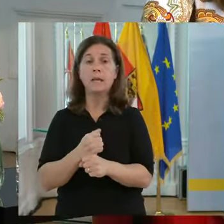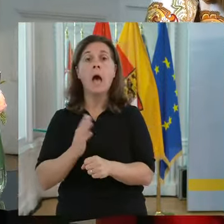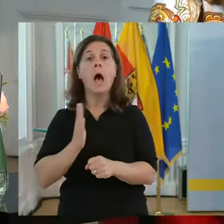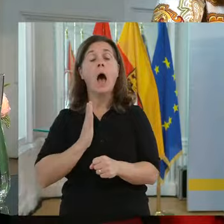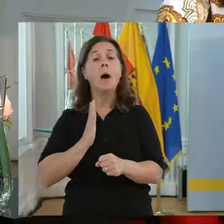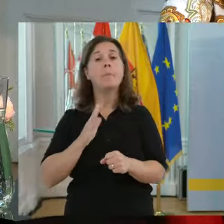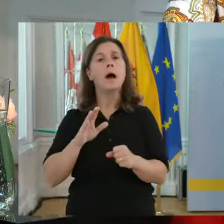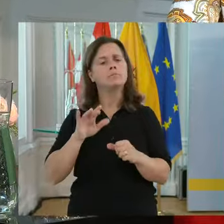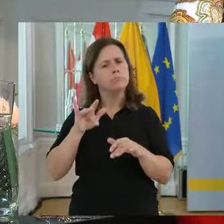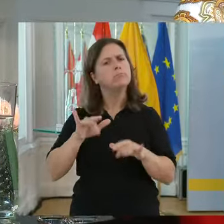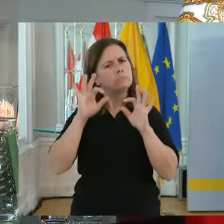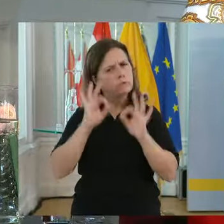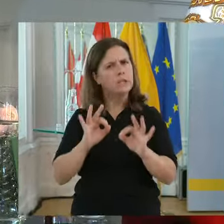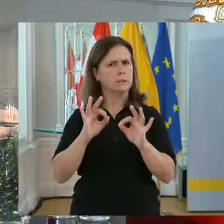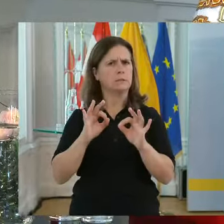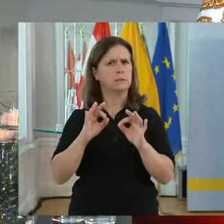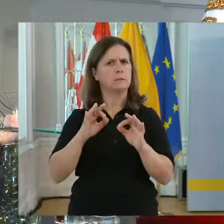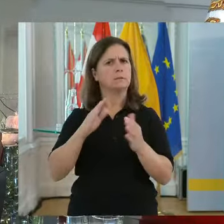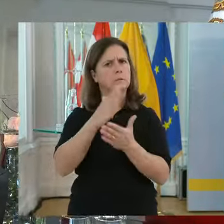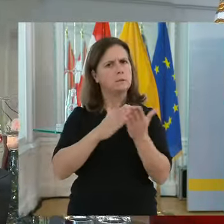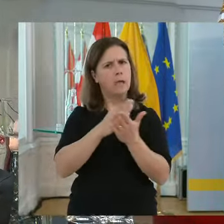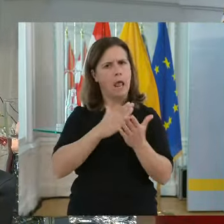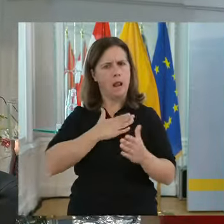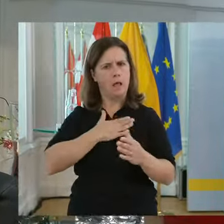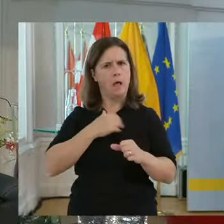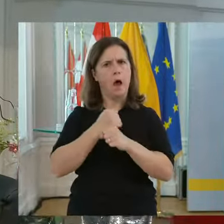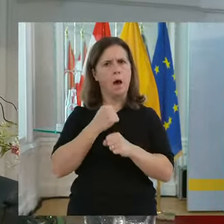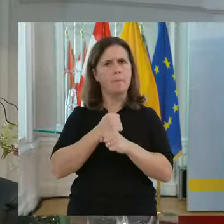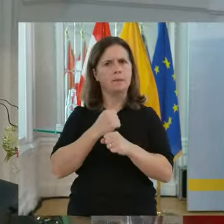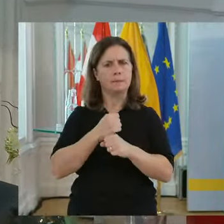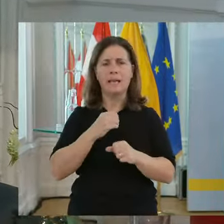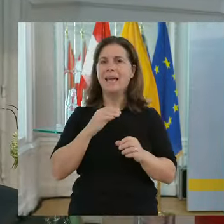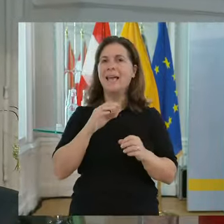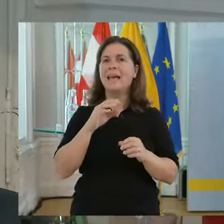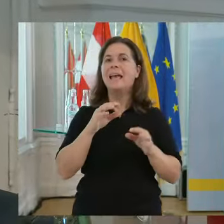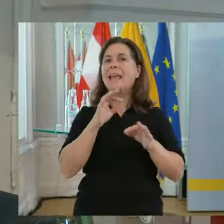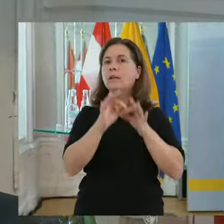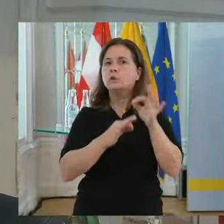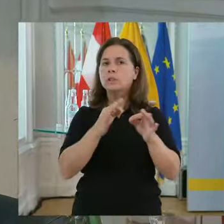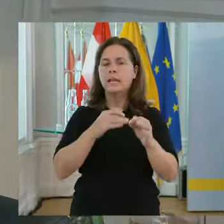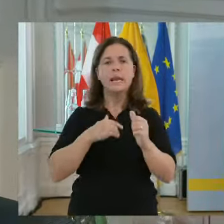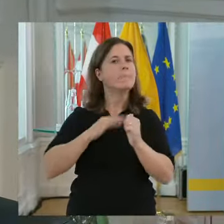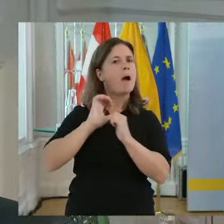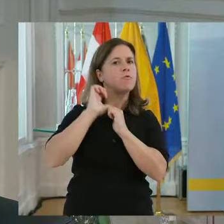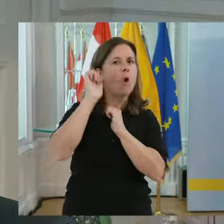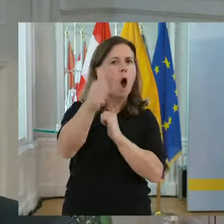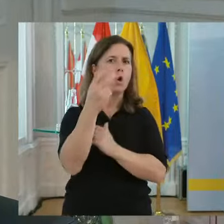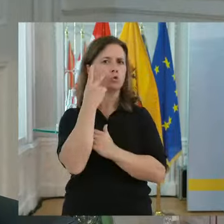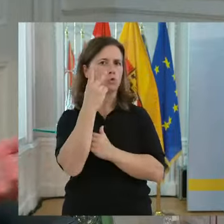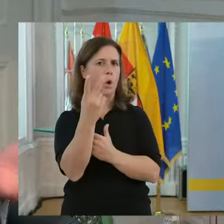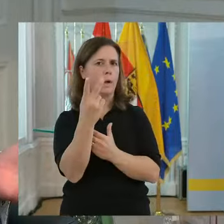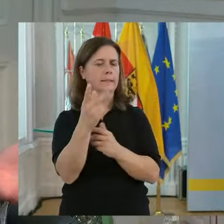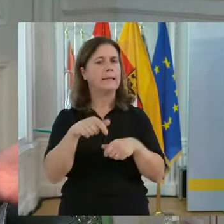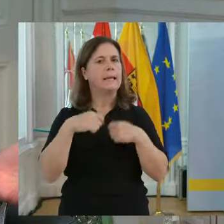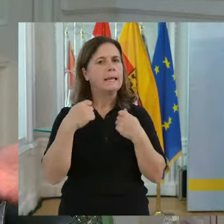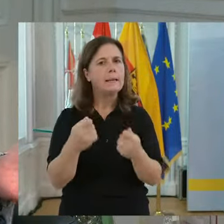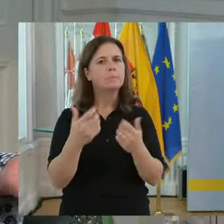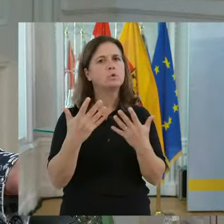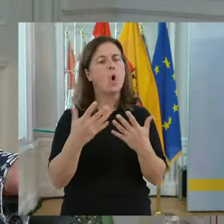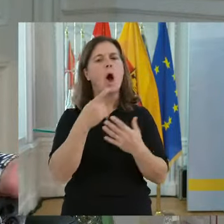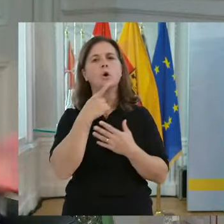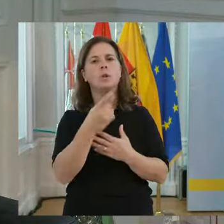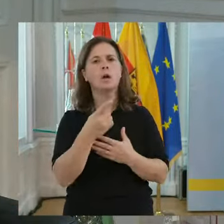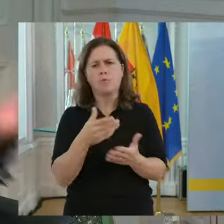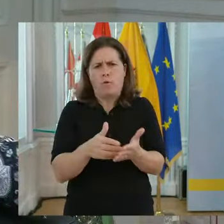ein ganz fixer Bestandteil und in unserer DNA der Industrie, wir schauen nach vorne und es gibt so die Aussage,